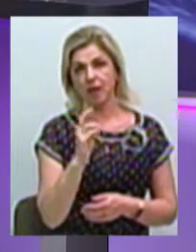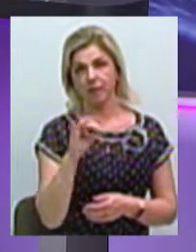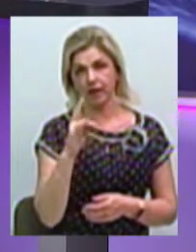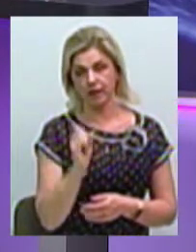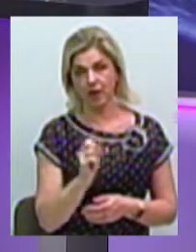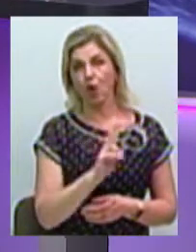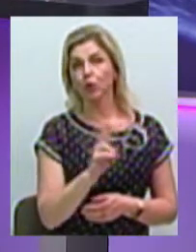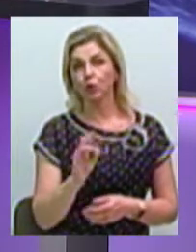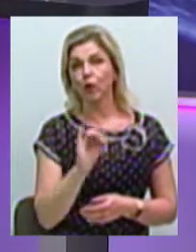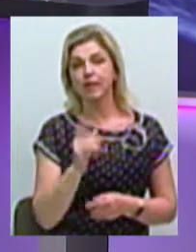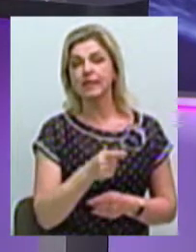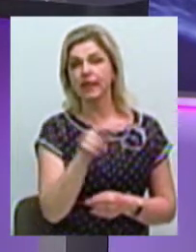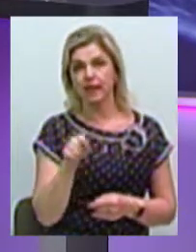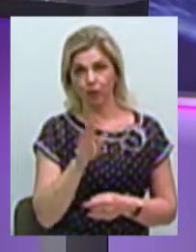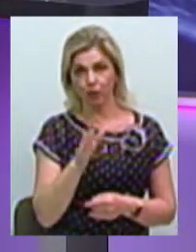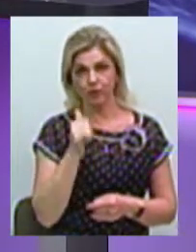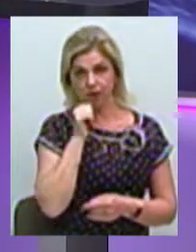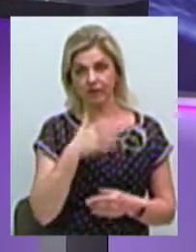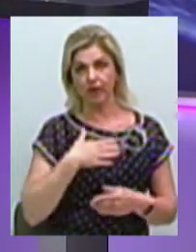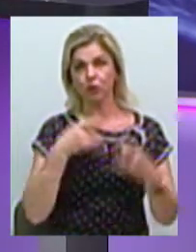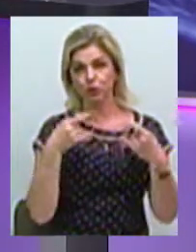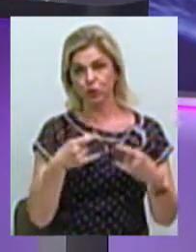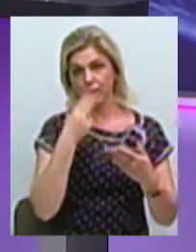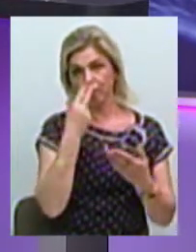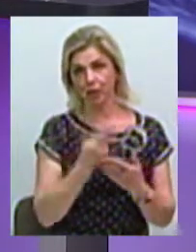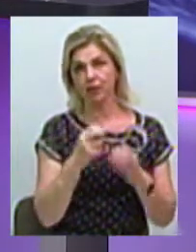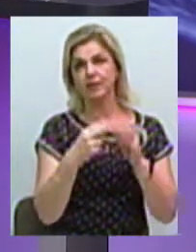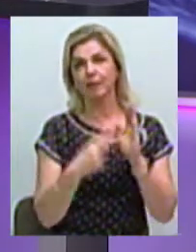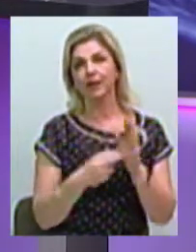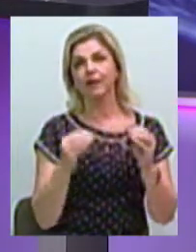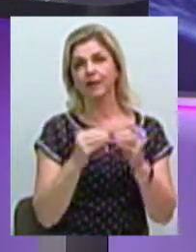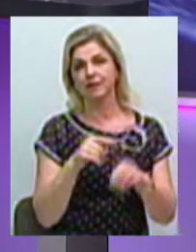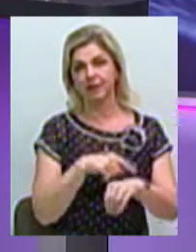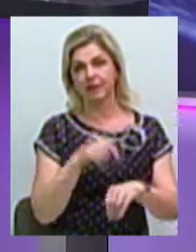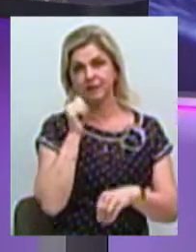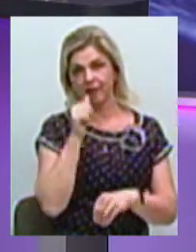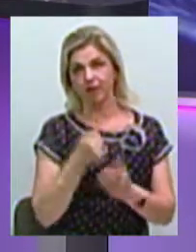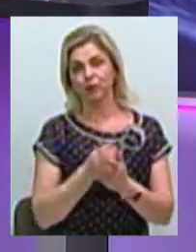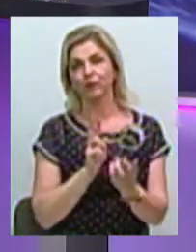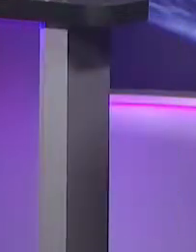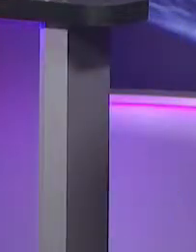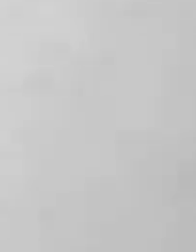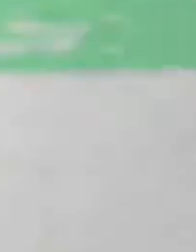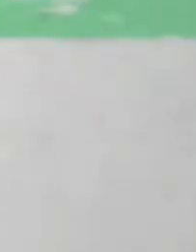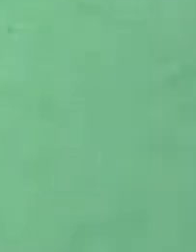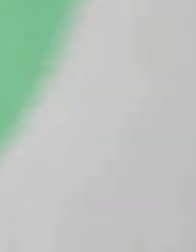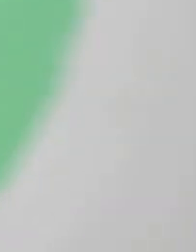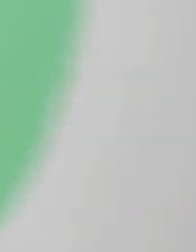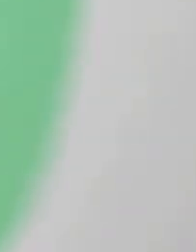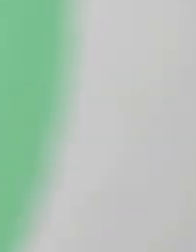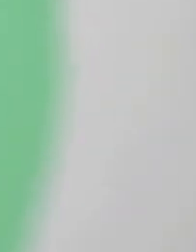них буде завтра в нашій студії, подивимось вже о 17:10 завтра. На все добре!